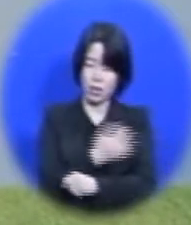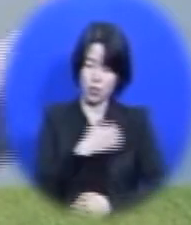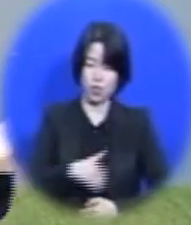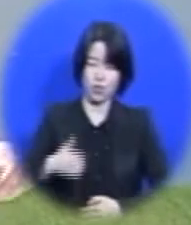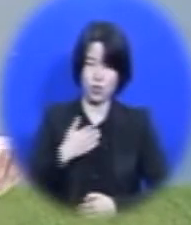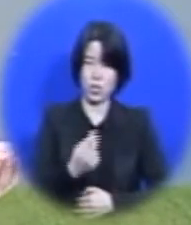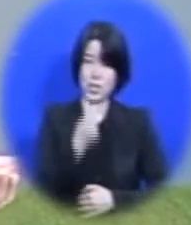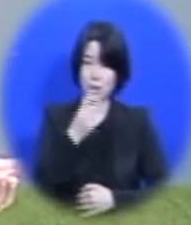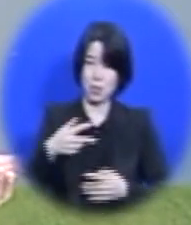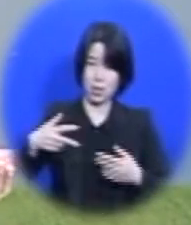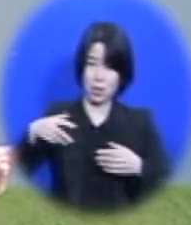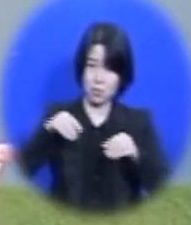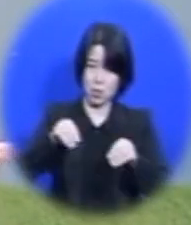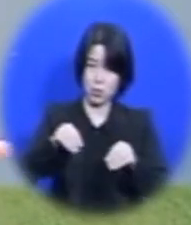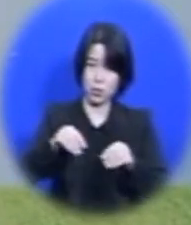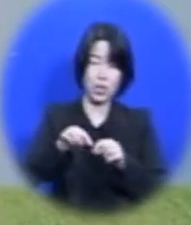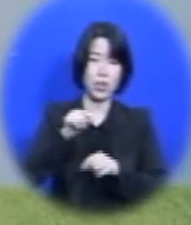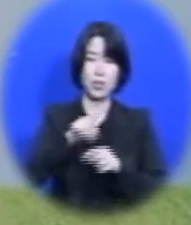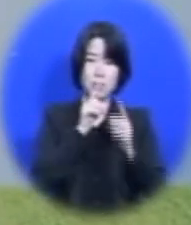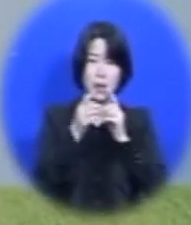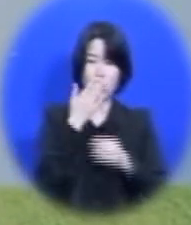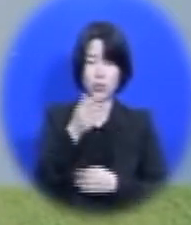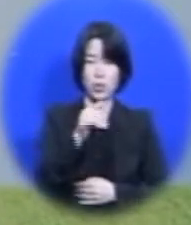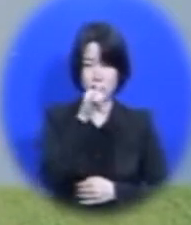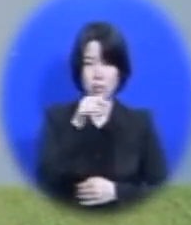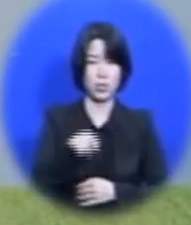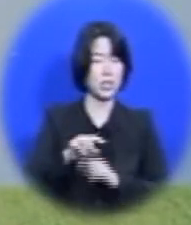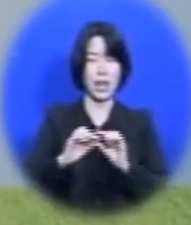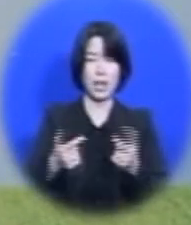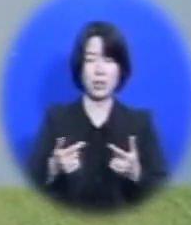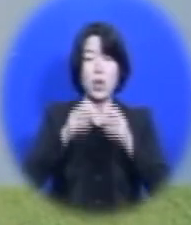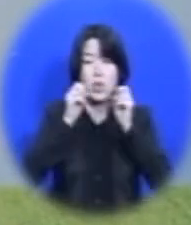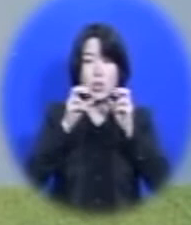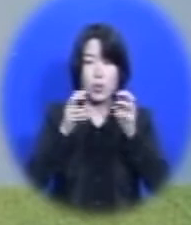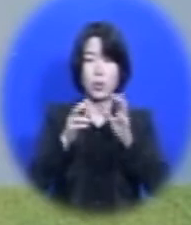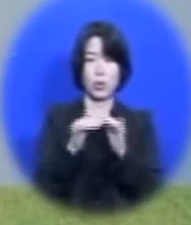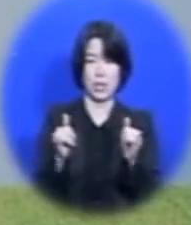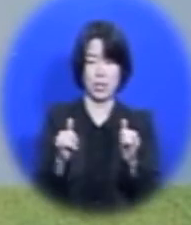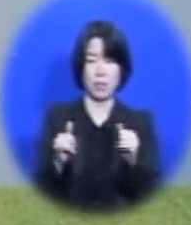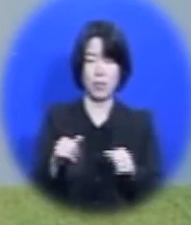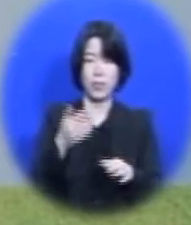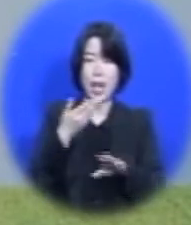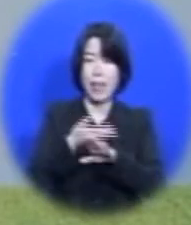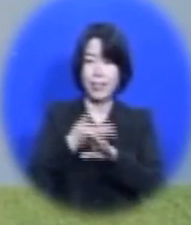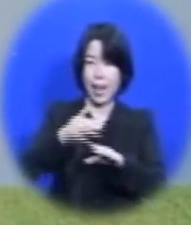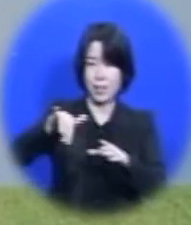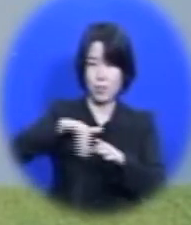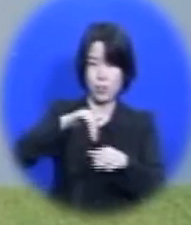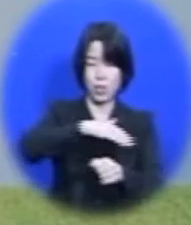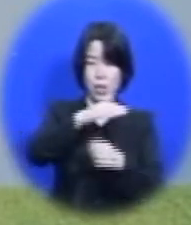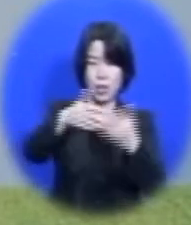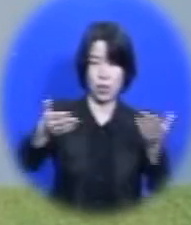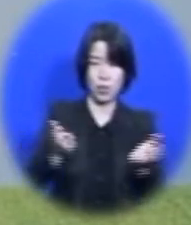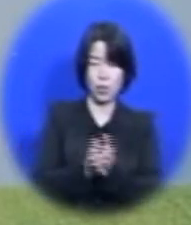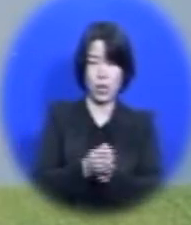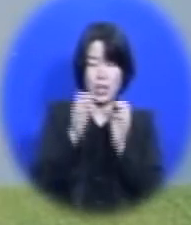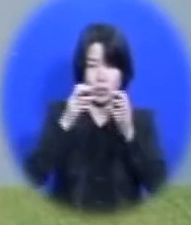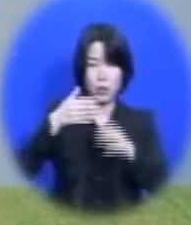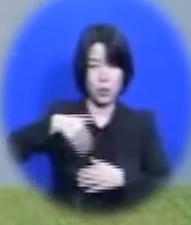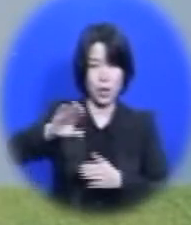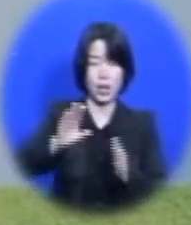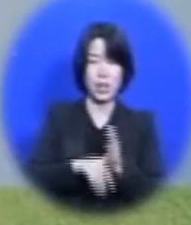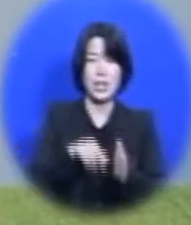생명이 끊어지는 것만 말할 수 있는 건 아닙니다. 선교사님들이 타 문화권에 선교사로 갈 때는 그